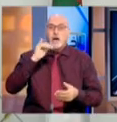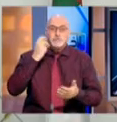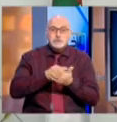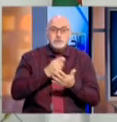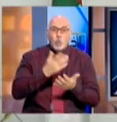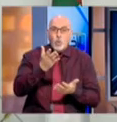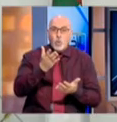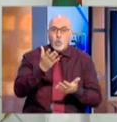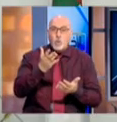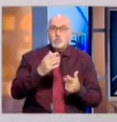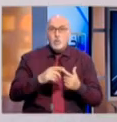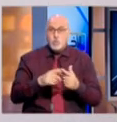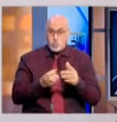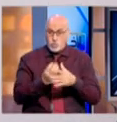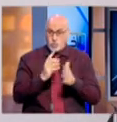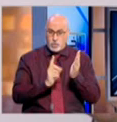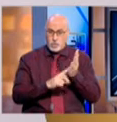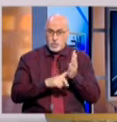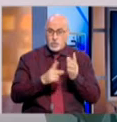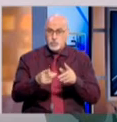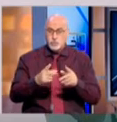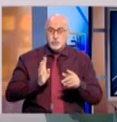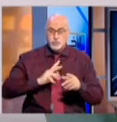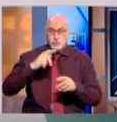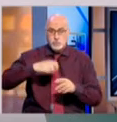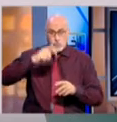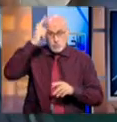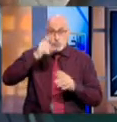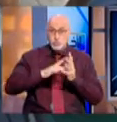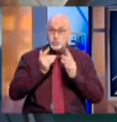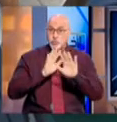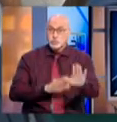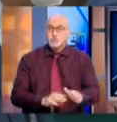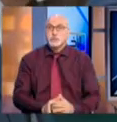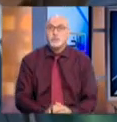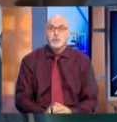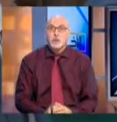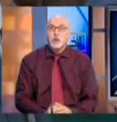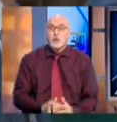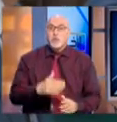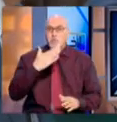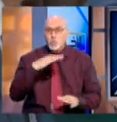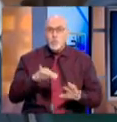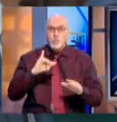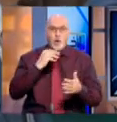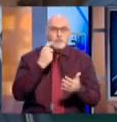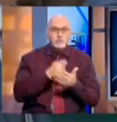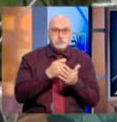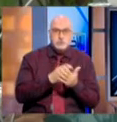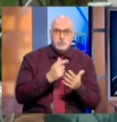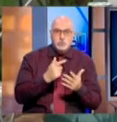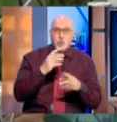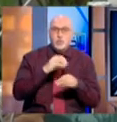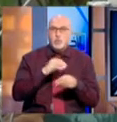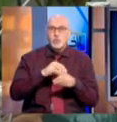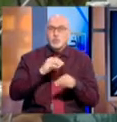من التدابير الرامية إلى تجسيد التزامات السيد الرئيس والمتعلقة بتحسين مناخ الاستثمار ضمن رؤية